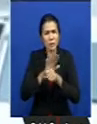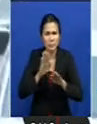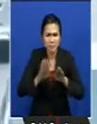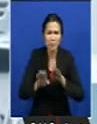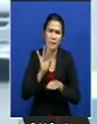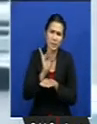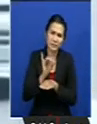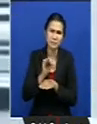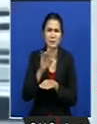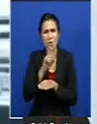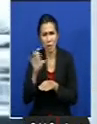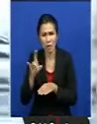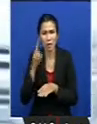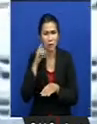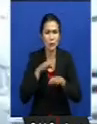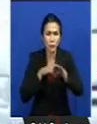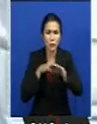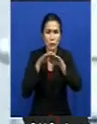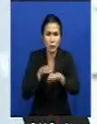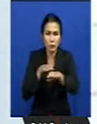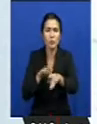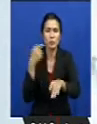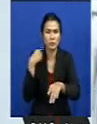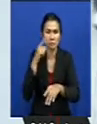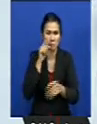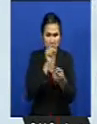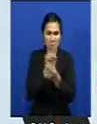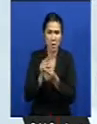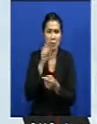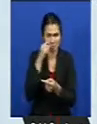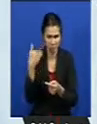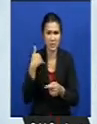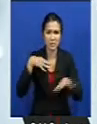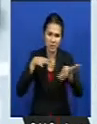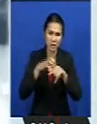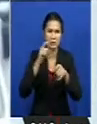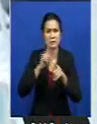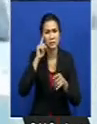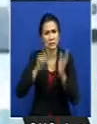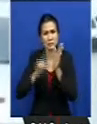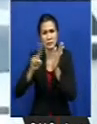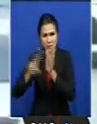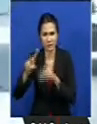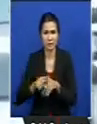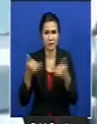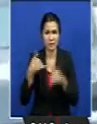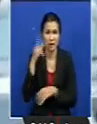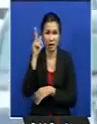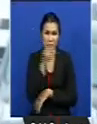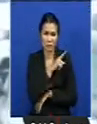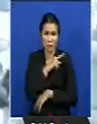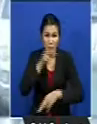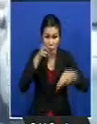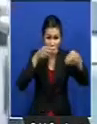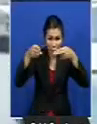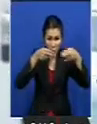80-100 กิโลเมตรต่อชั่วโมงและชะลอตัวเป็นช่วงๆพบการเกิดอุบัติเหตุ 1-2 รายนะครับทีมข่าวไล่เก็บบรรยากาศการเข้ามาจากพื้น